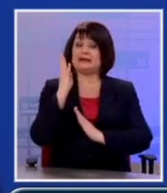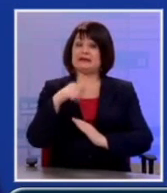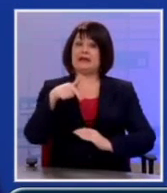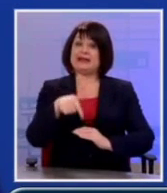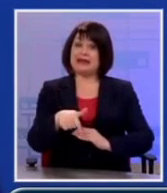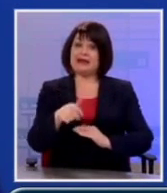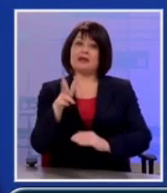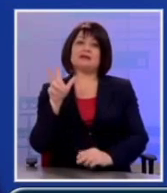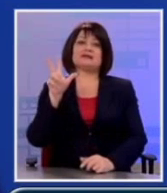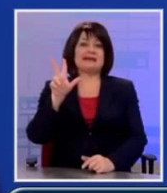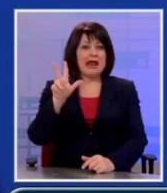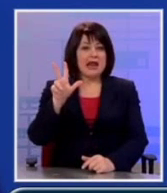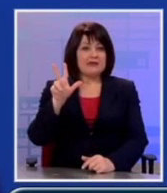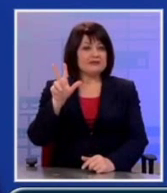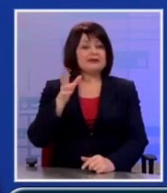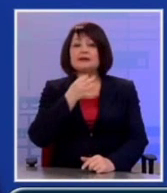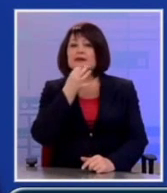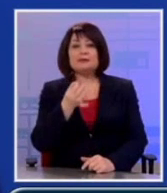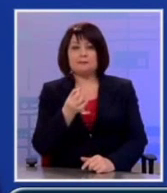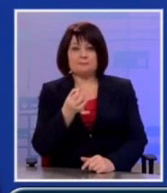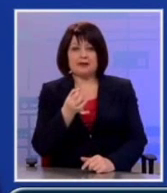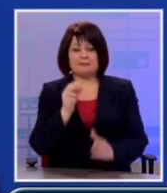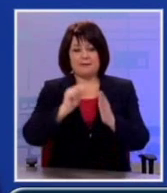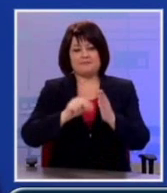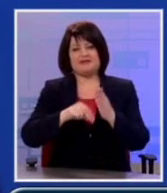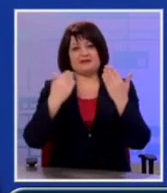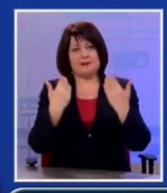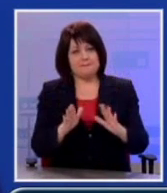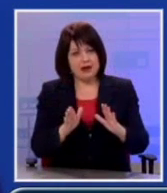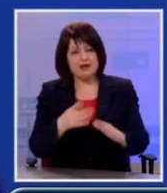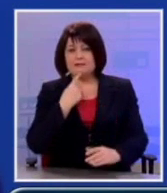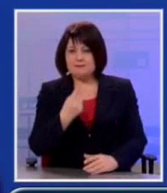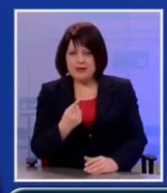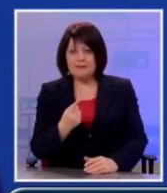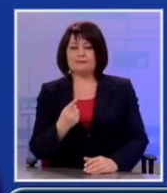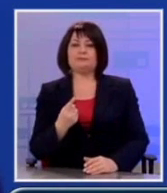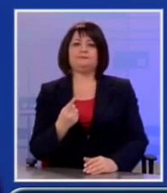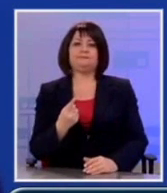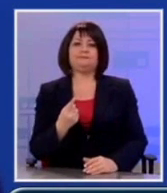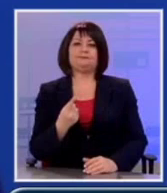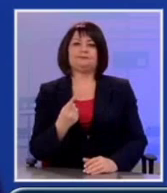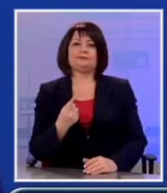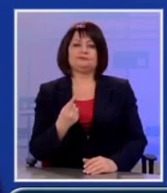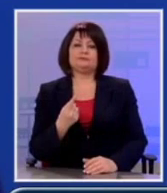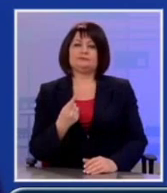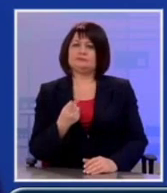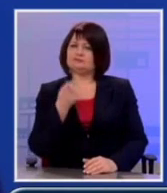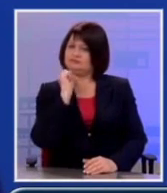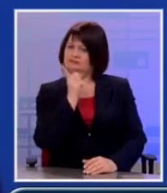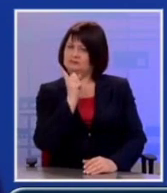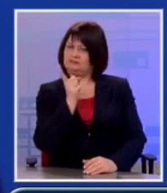του Συνέλευση εξέδωσε ψήφισμα με το οποίο κατακεραυνώνει